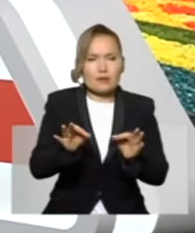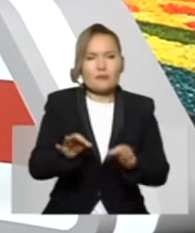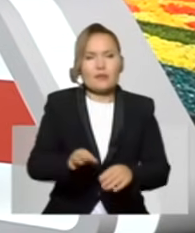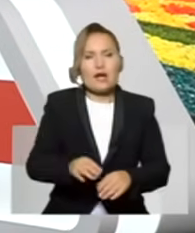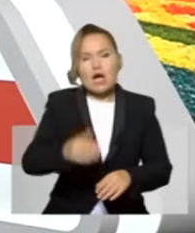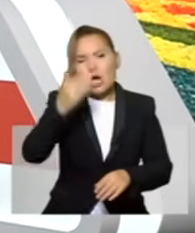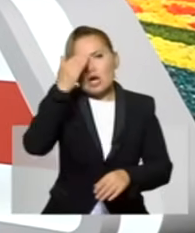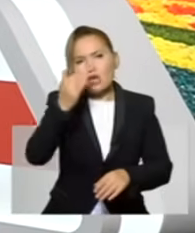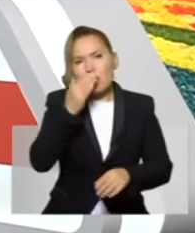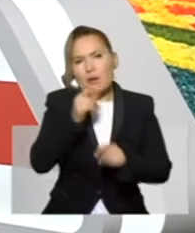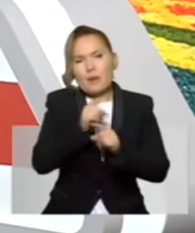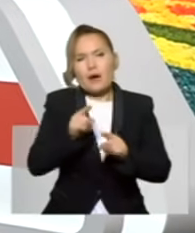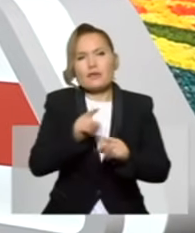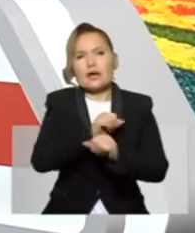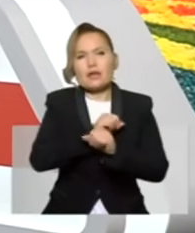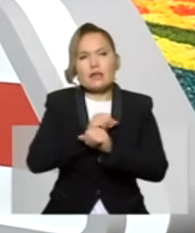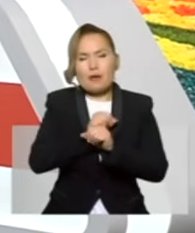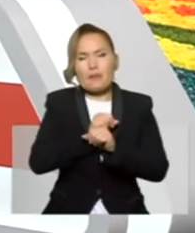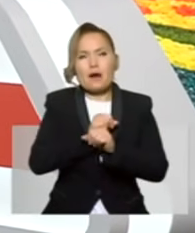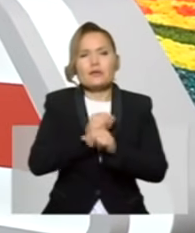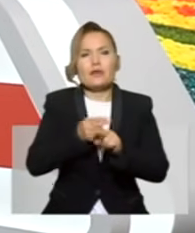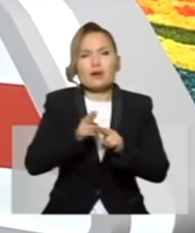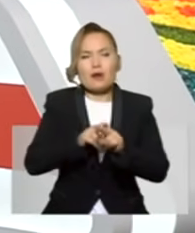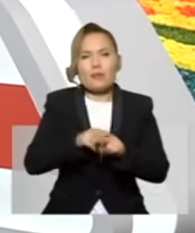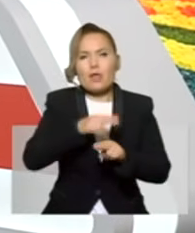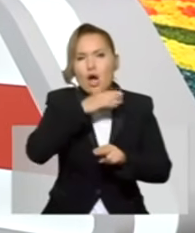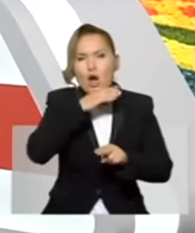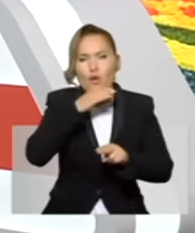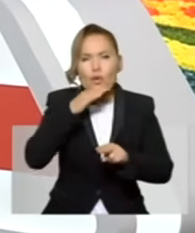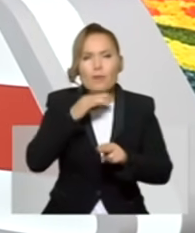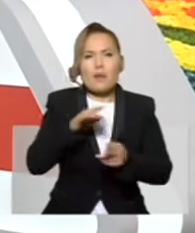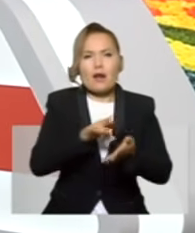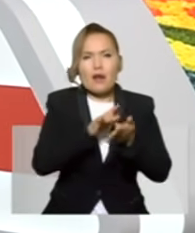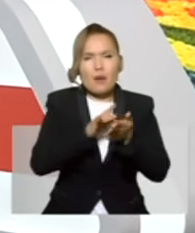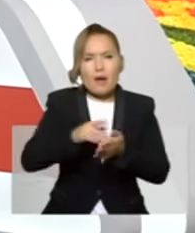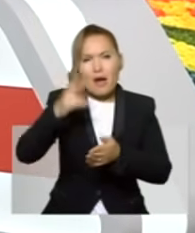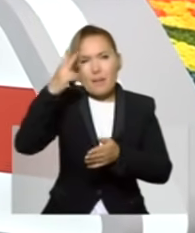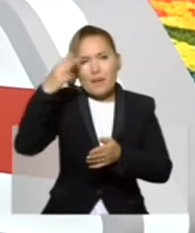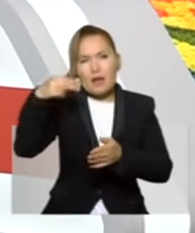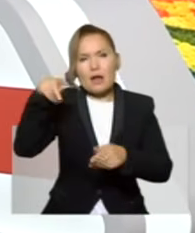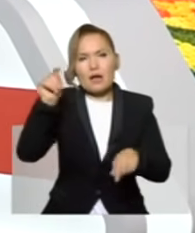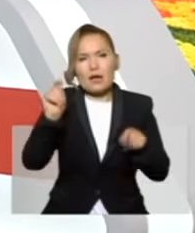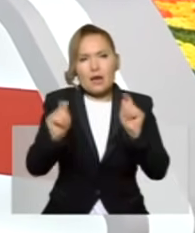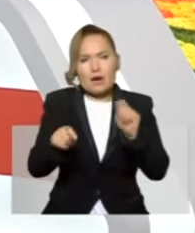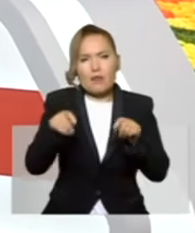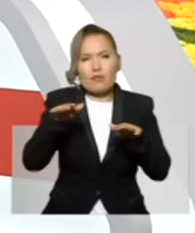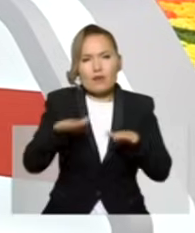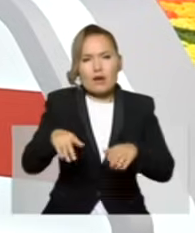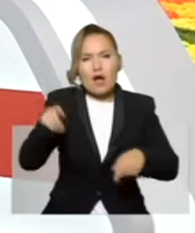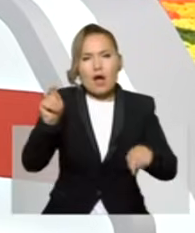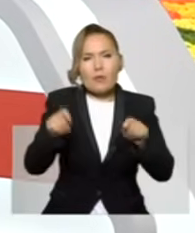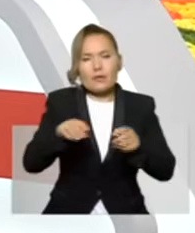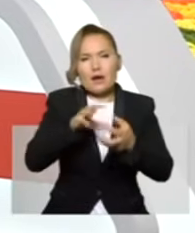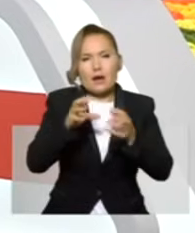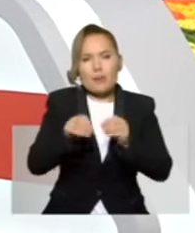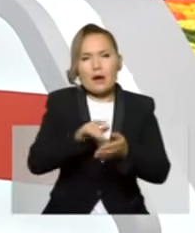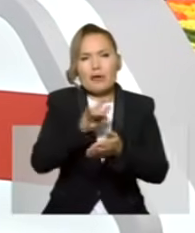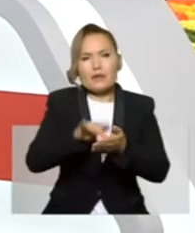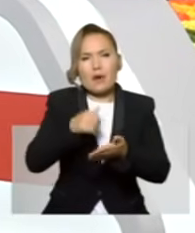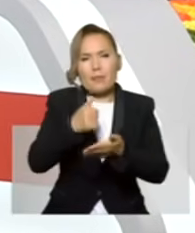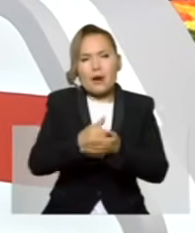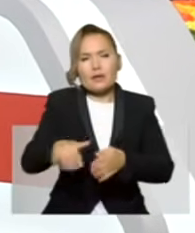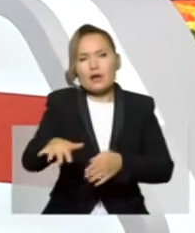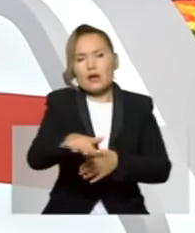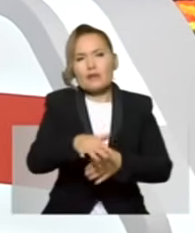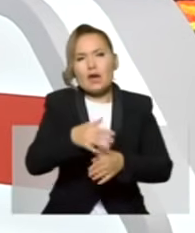Жазғы демалысты пайдаланып, ел аралайтын жиһанкездердің көбі Бельгия астанасы Брюссельге жиналып жатыр. Қаланың басты